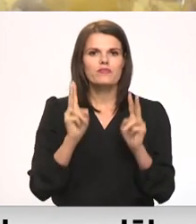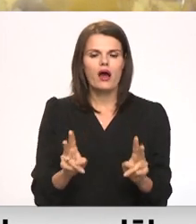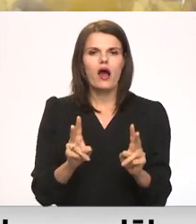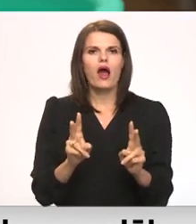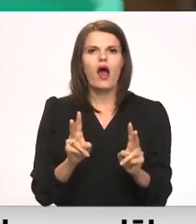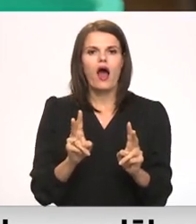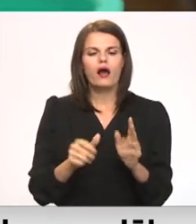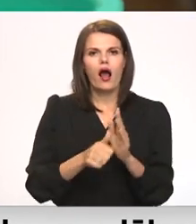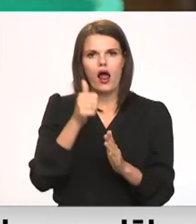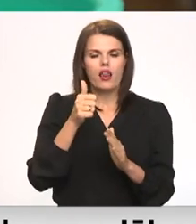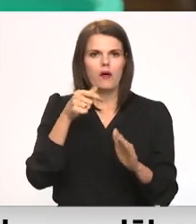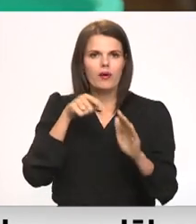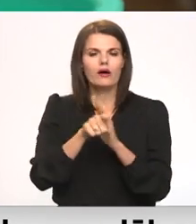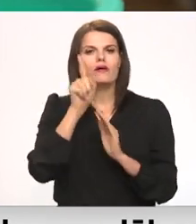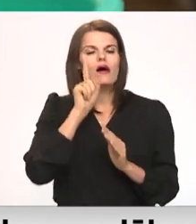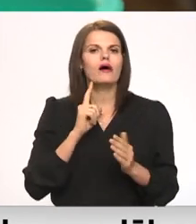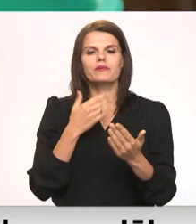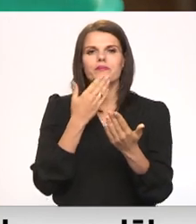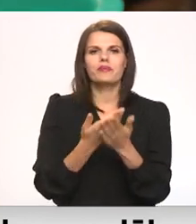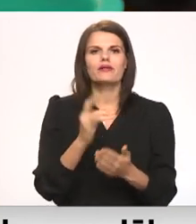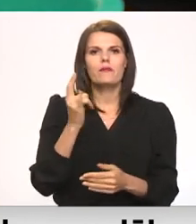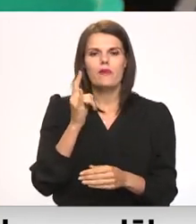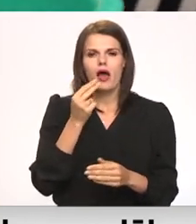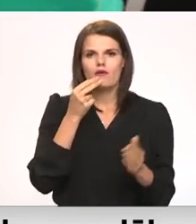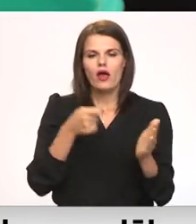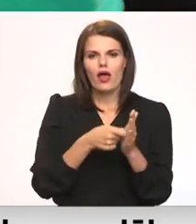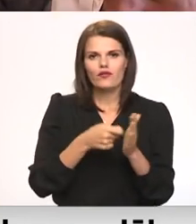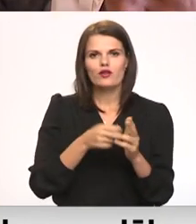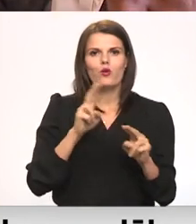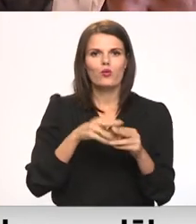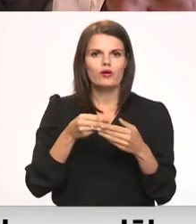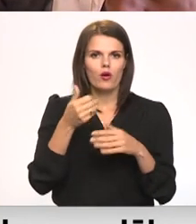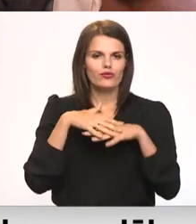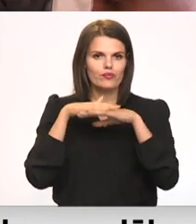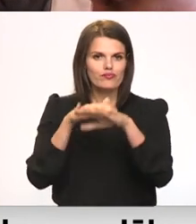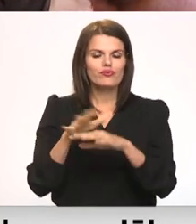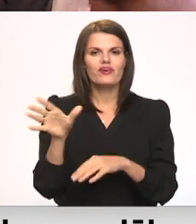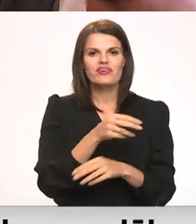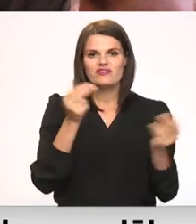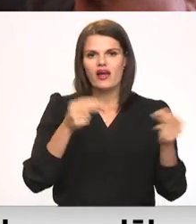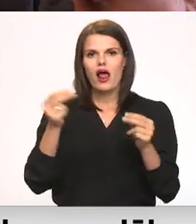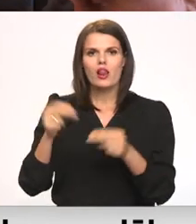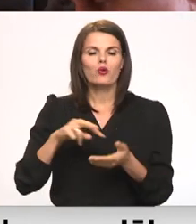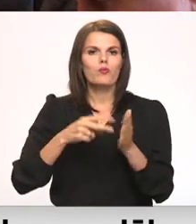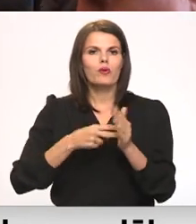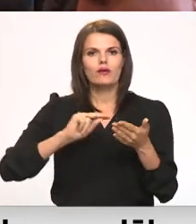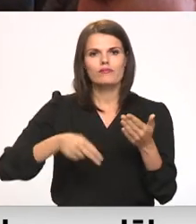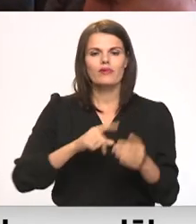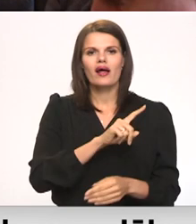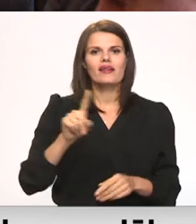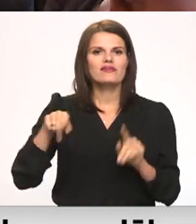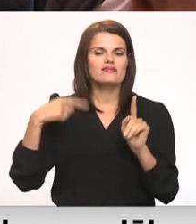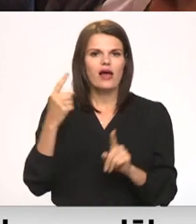izkļūt un veiksmīgi pieteikt bērnu ēdināšanai un iemaksāt naudu par to. Visus līgumus cer noslēgt līdz nākamās